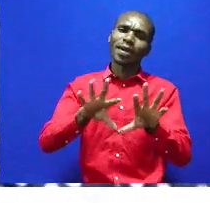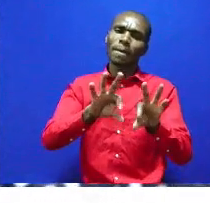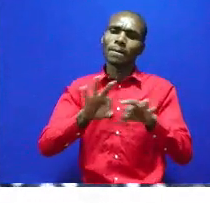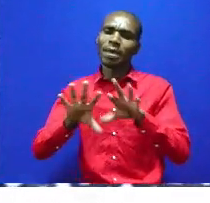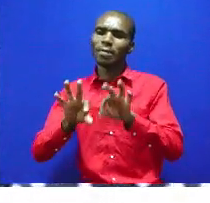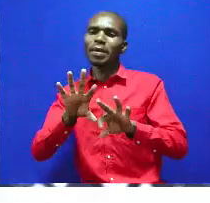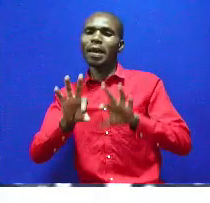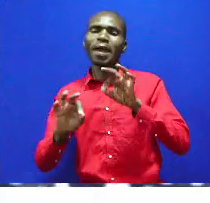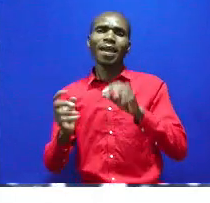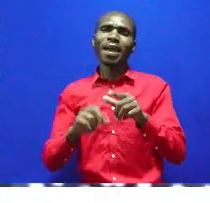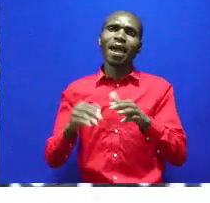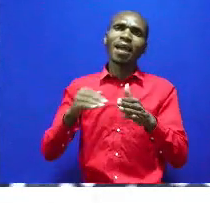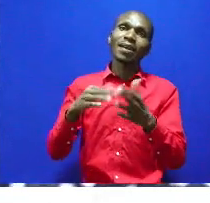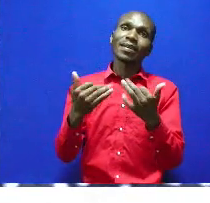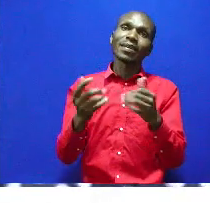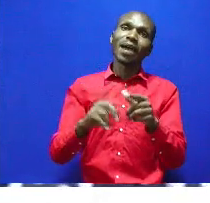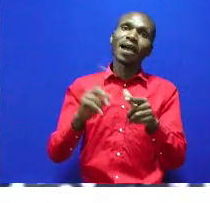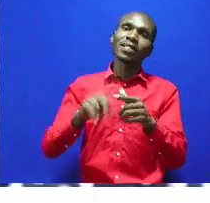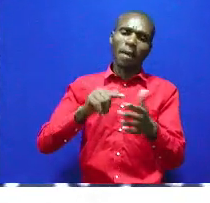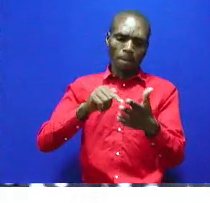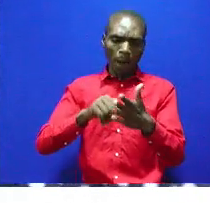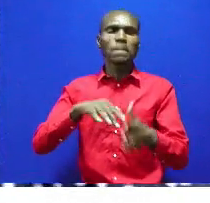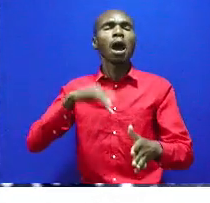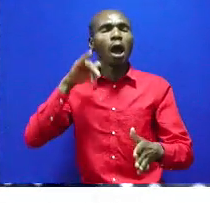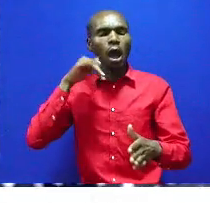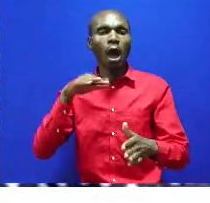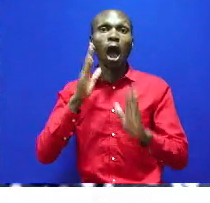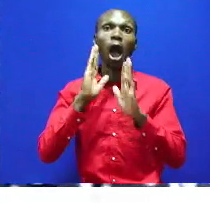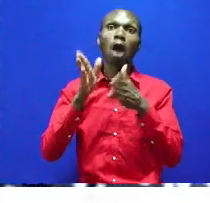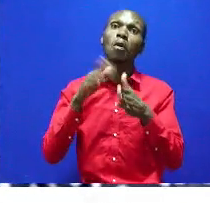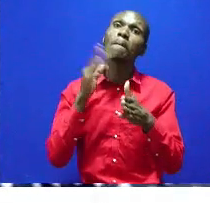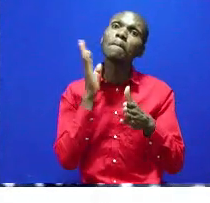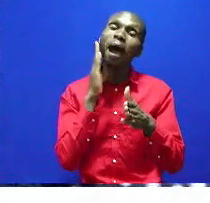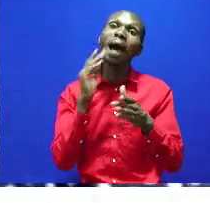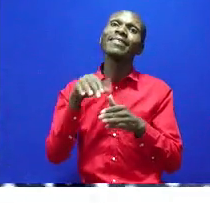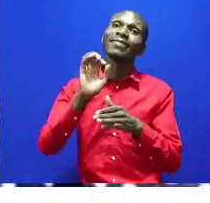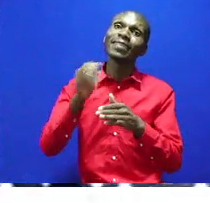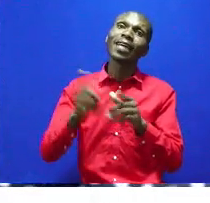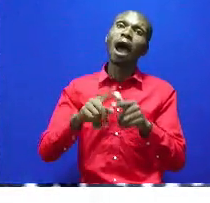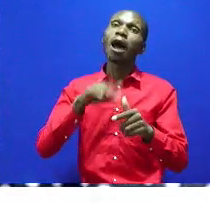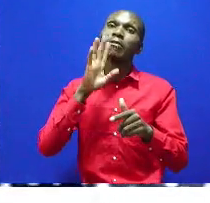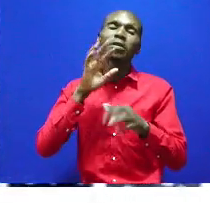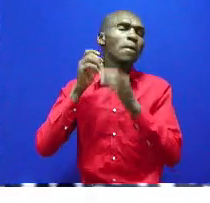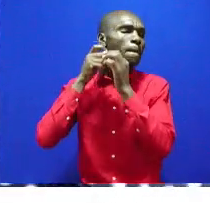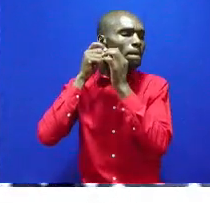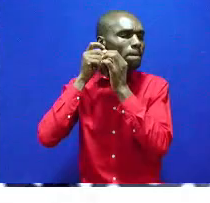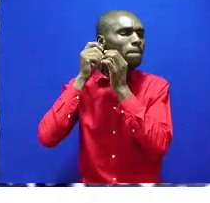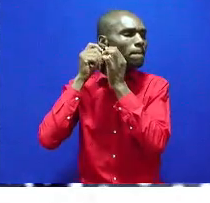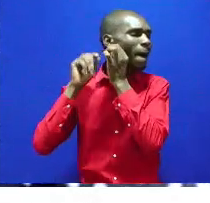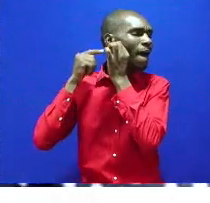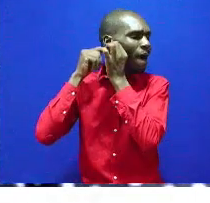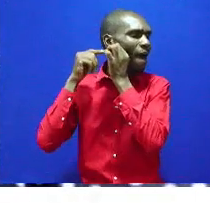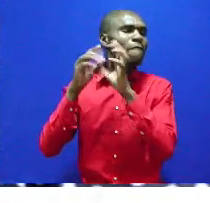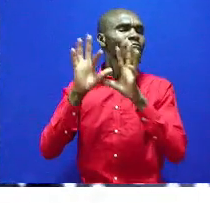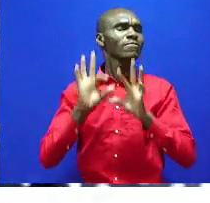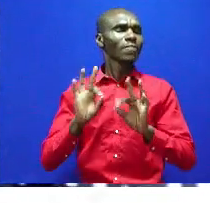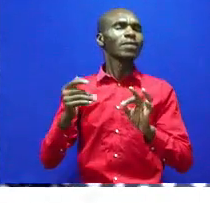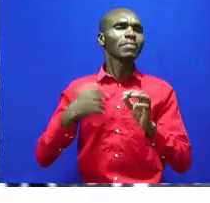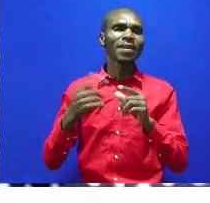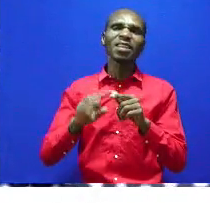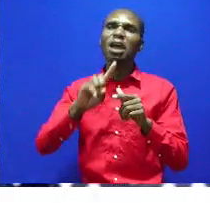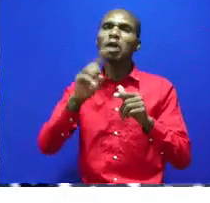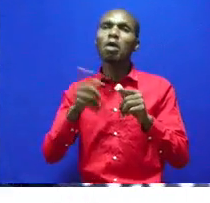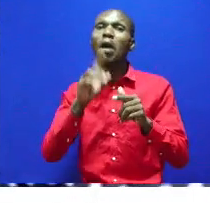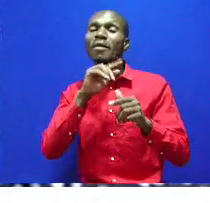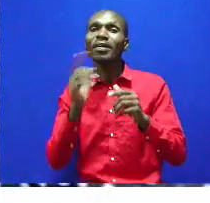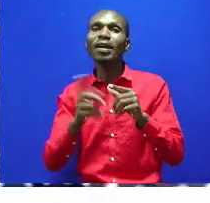achole. Nkamwakira akantebe sasa mama. He nimetoboa masikio. Niko smart. Kama boli mwako